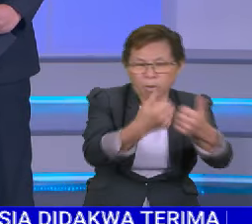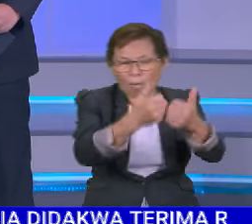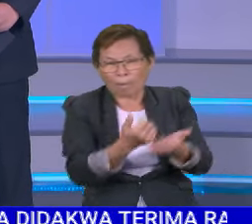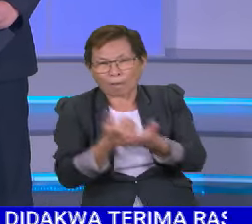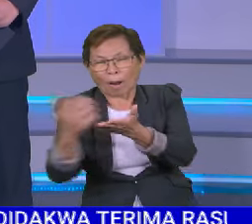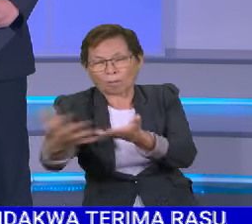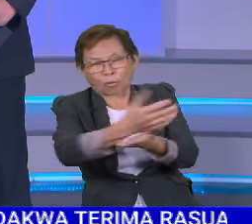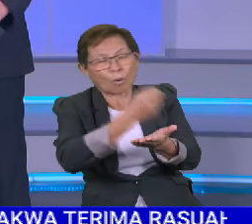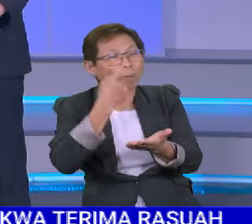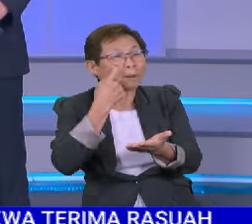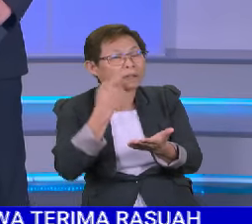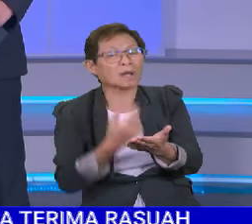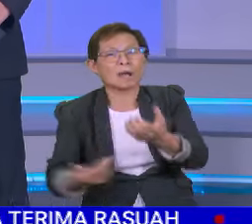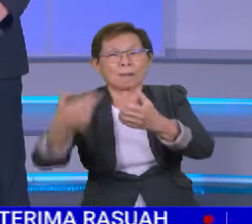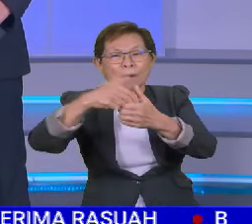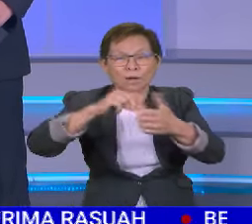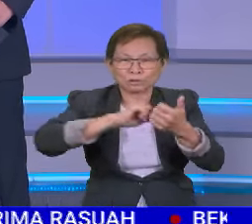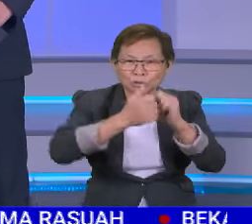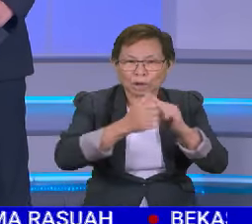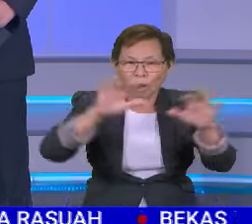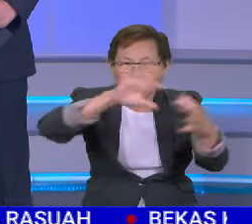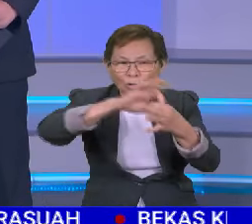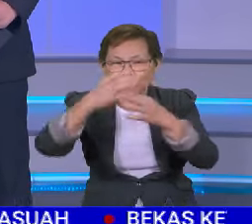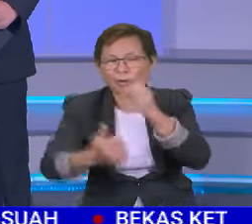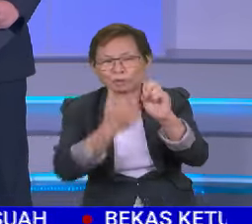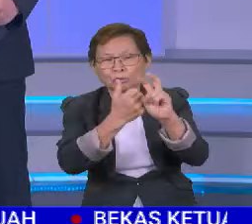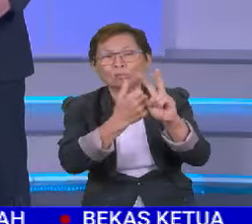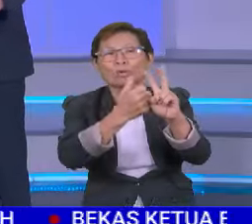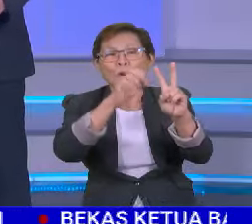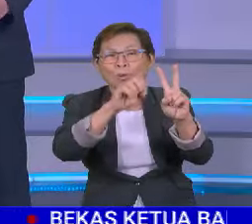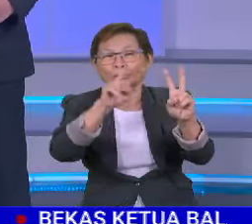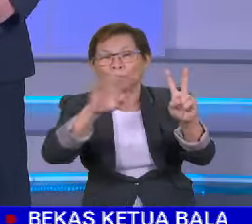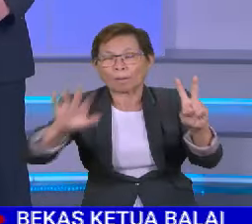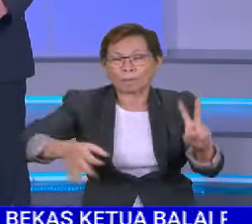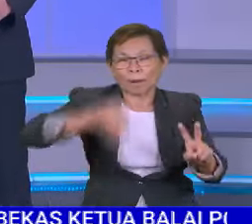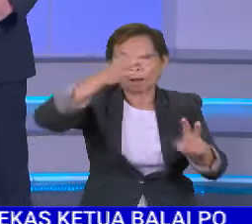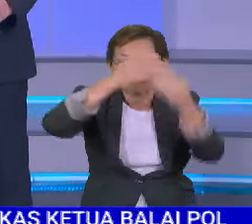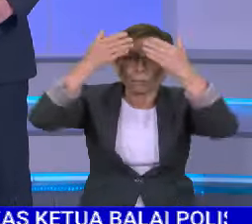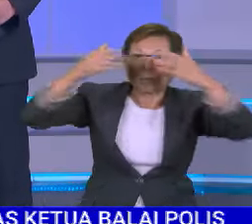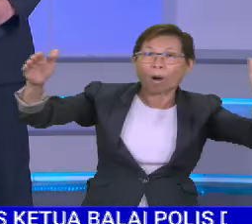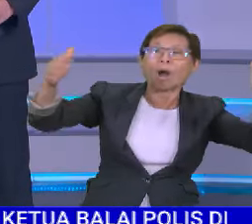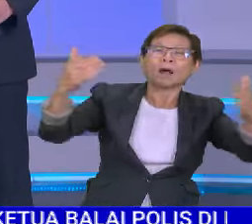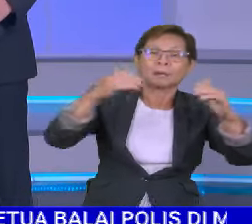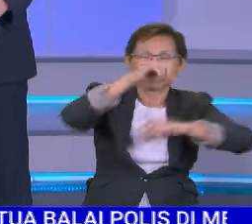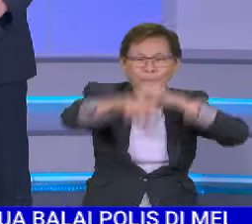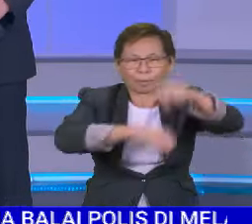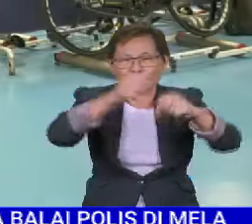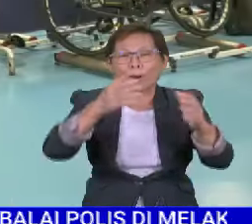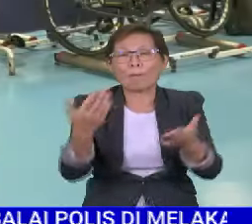membantu mengumpul mata kelayakan ke Sukan Olimpik Paris 2024 selain memberi pendedahan kepada pelapis muda.